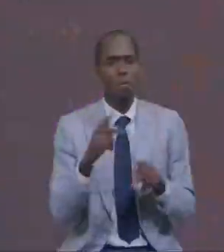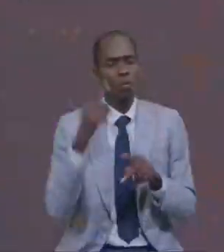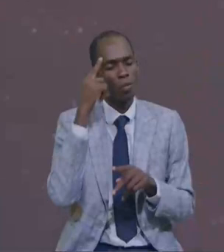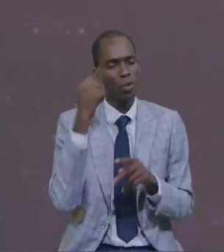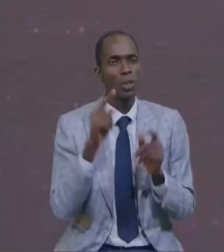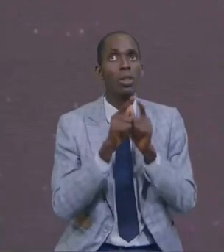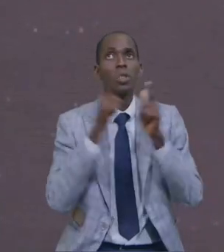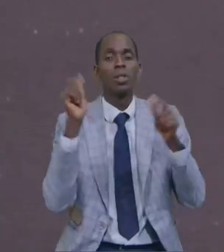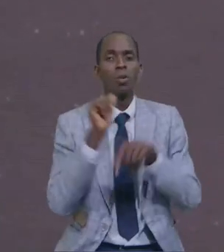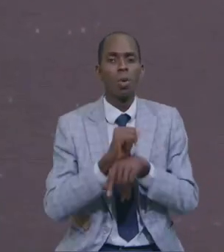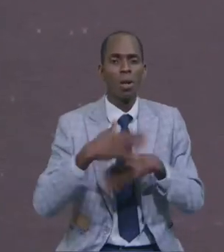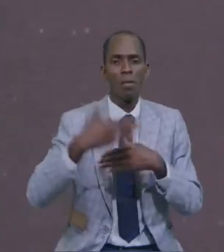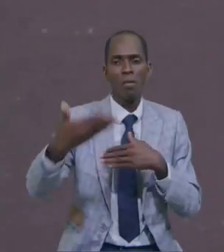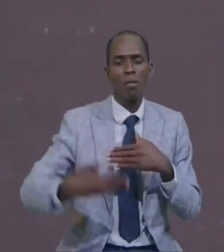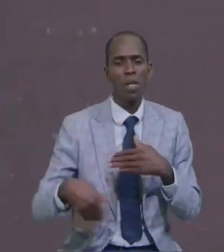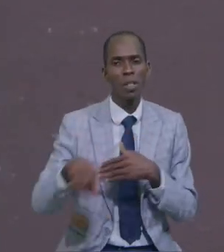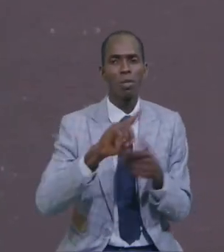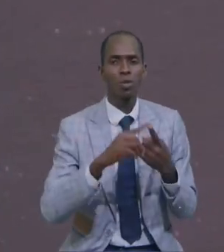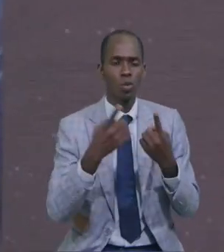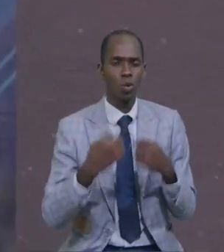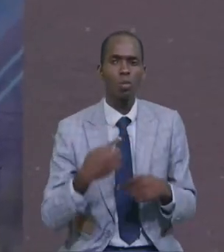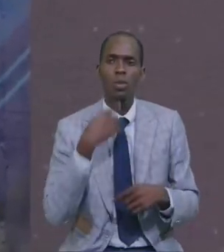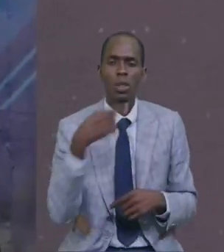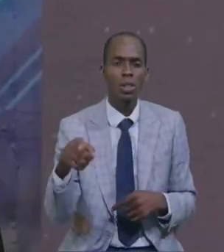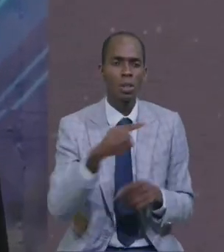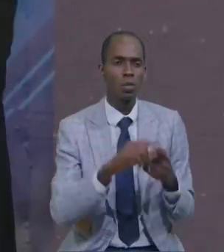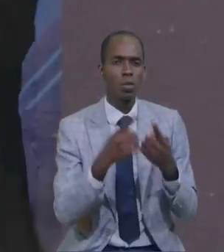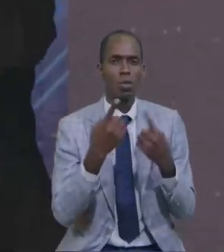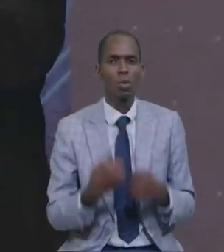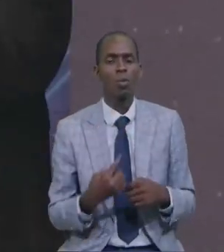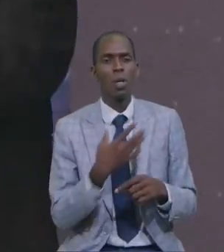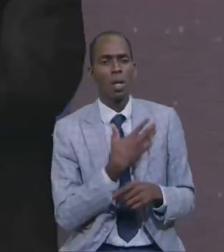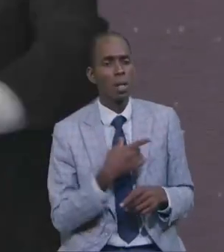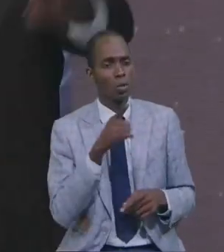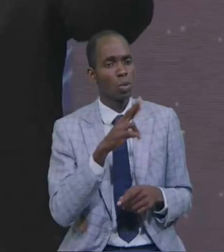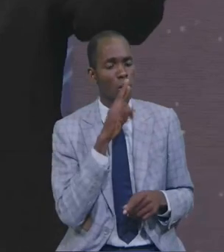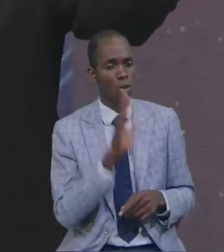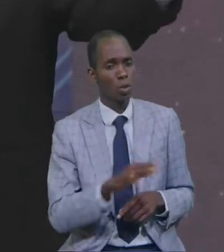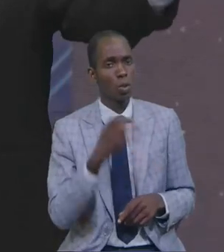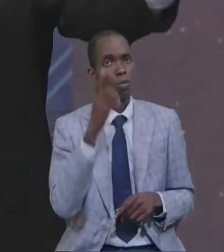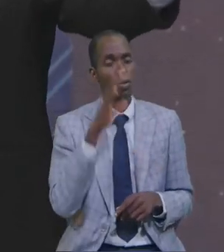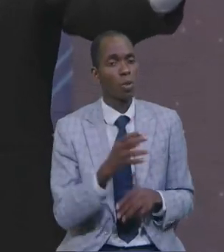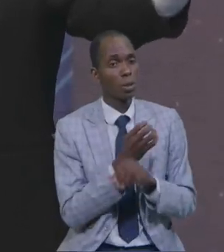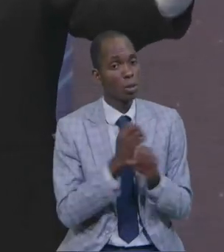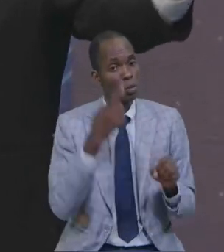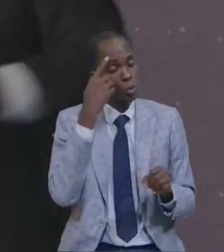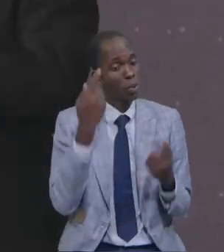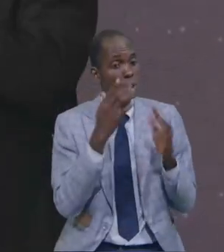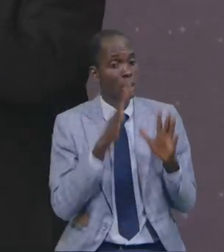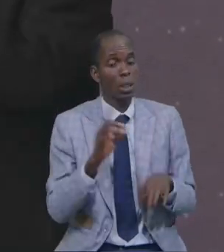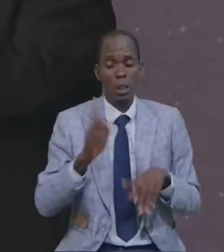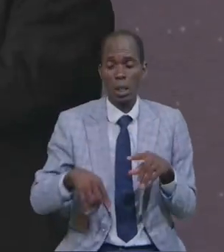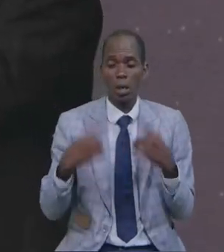nés de nouveau, parce que les pécheurs ne peuvent pas gagner les pécheurs au Seigneur. S'ils sont enfants de Dieu, voici, je fais tout à cause de